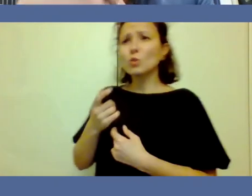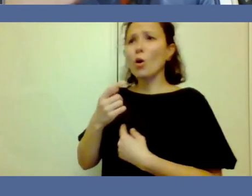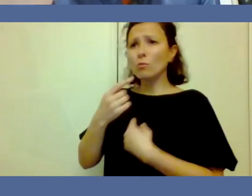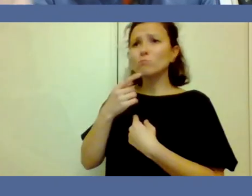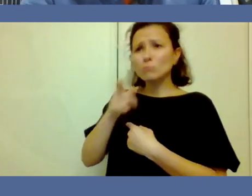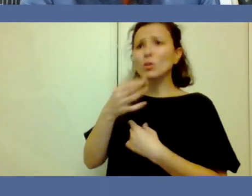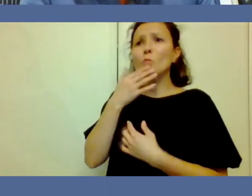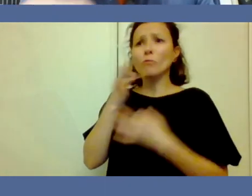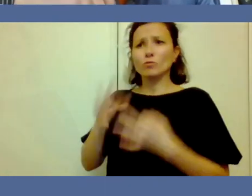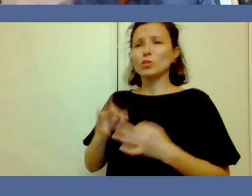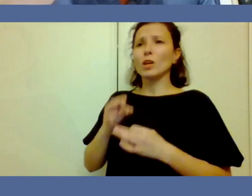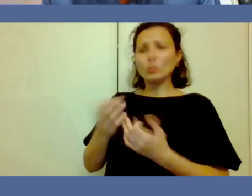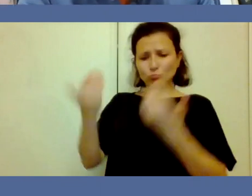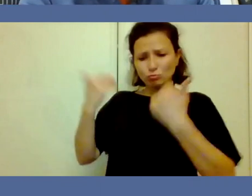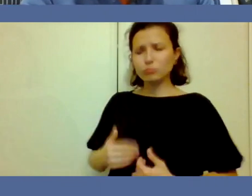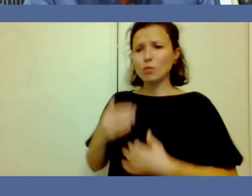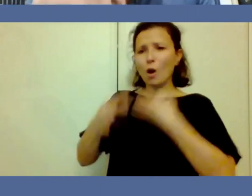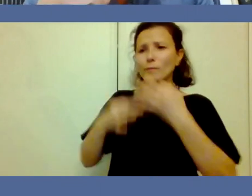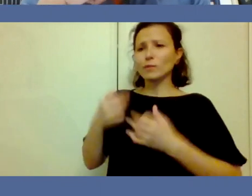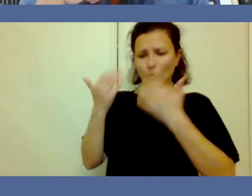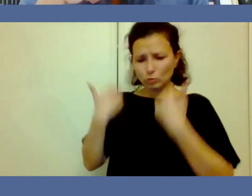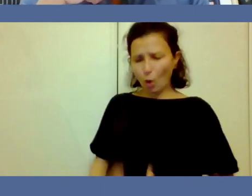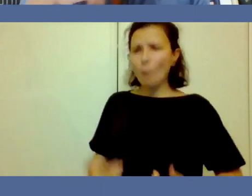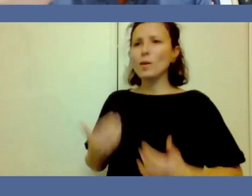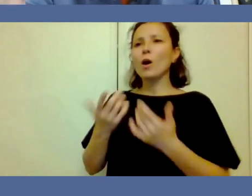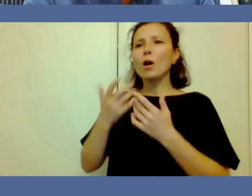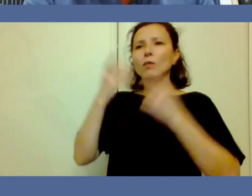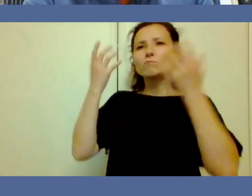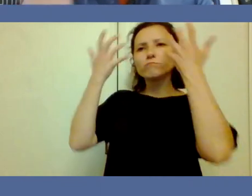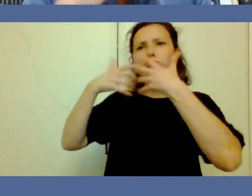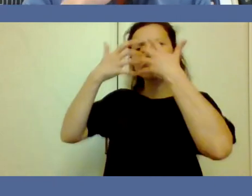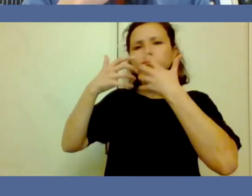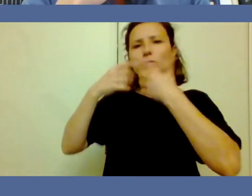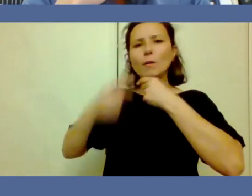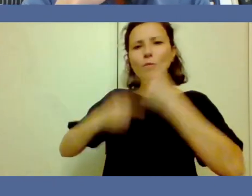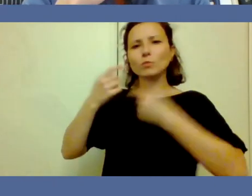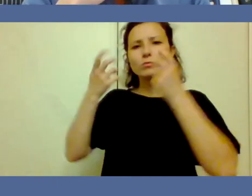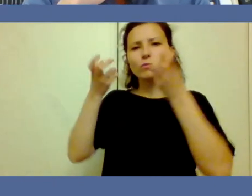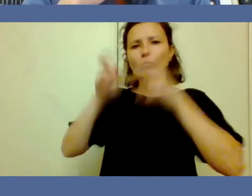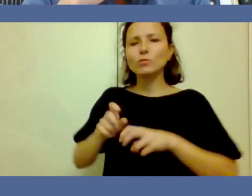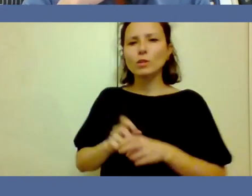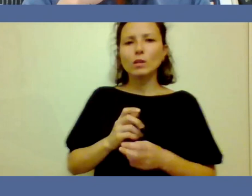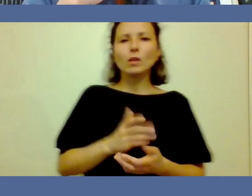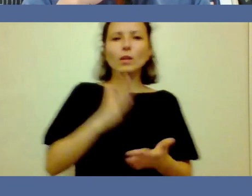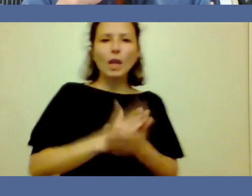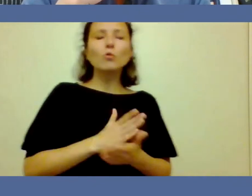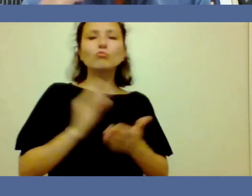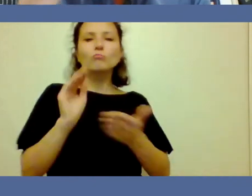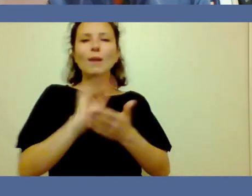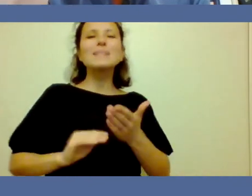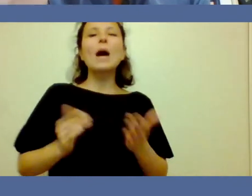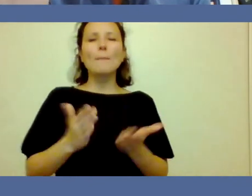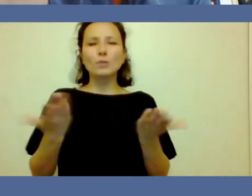o sobie, o procesie twórczym. Ja napisałam taką książkę, Maszyna do pisania się nazywa.